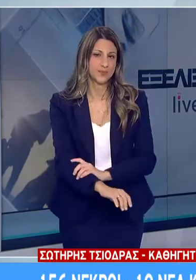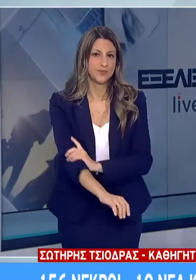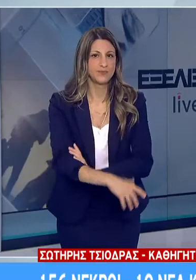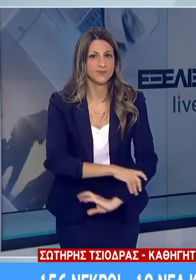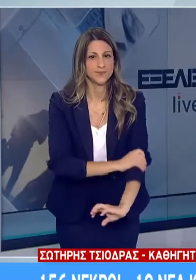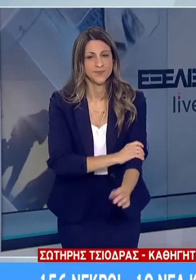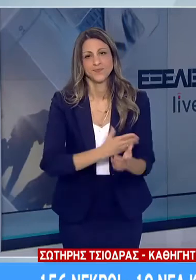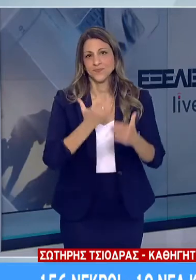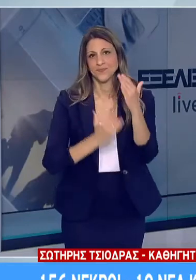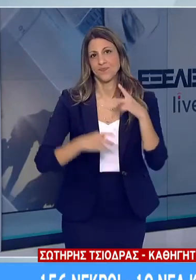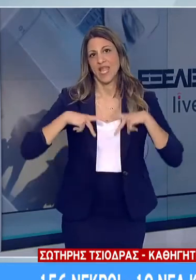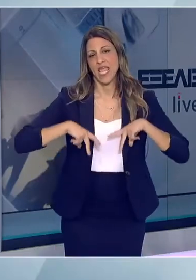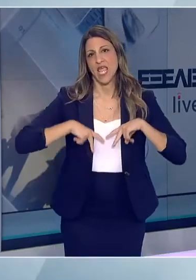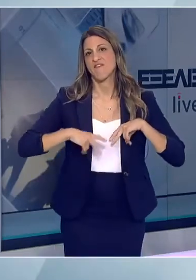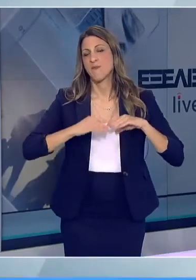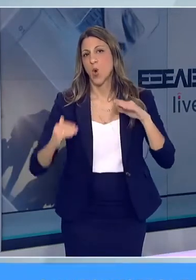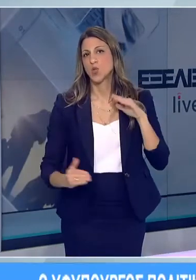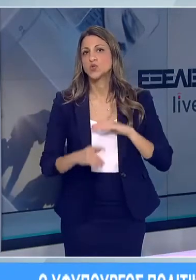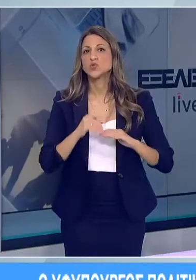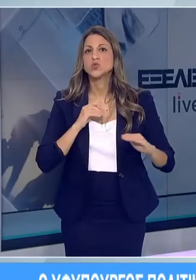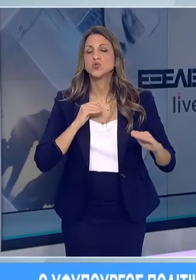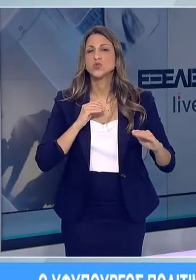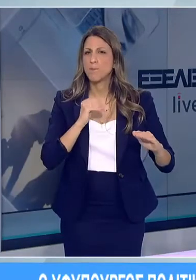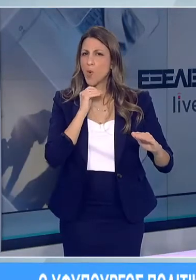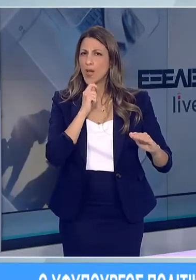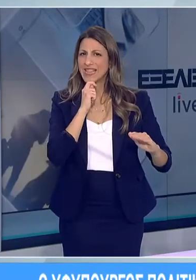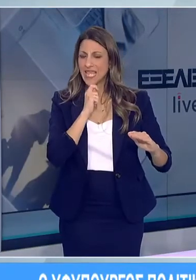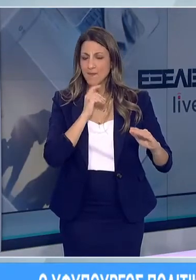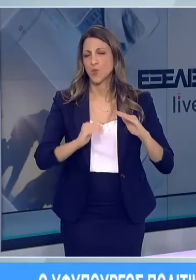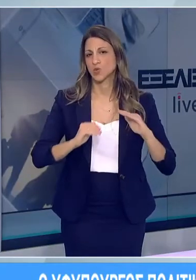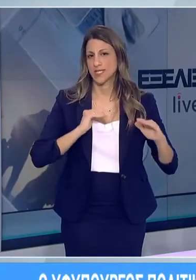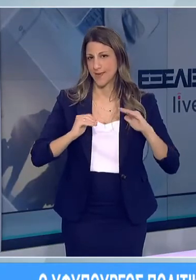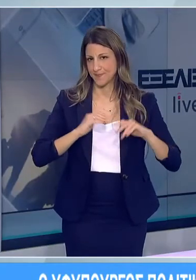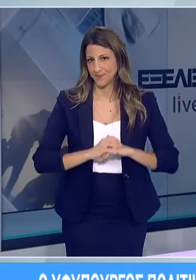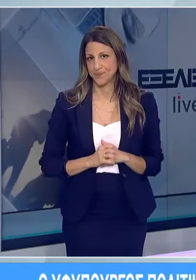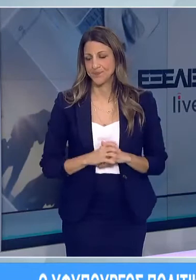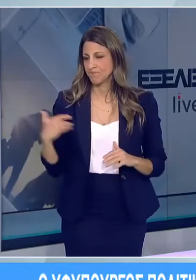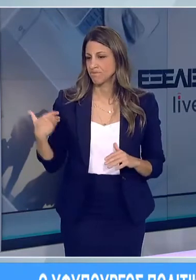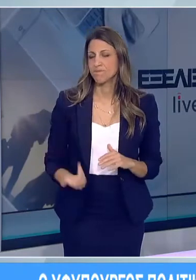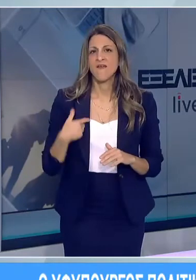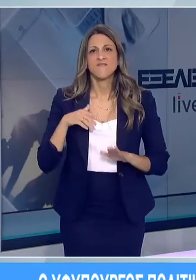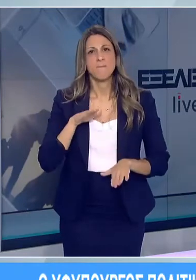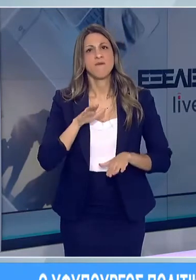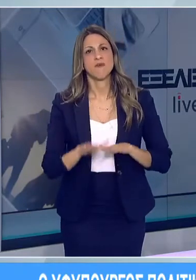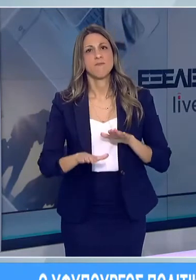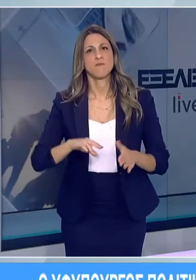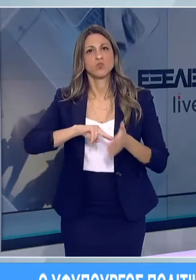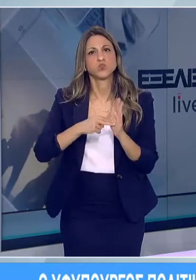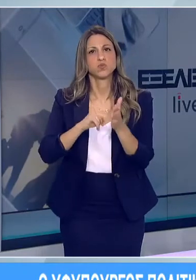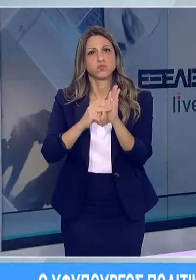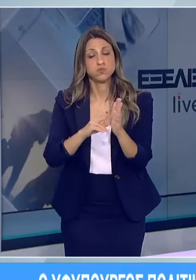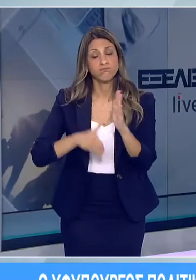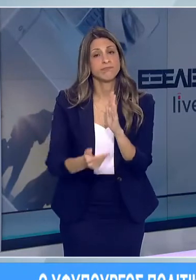καθηγητά. Το λόγο έχει ο κύριος Χαρδαλιάς. Καλησπέρα σε αυτήν την πολιτική προστασία. Με προσεκτικά βήματα, συνεχίζουμε τη σταδιακή άρση των